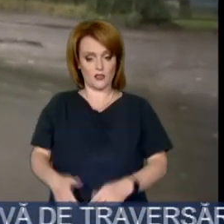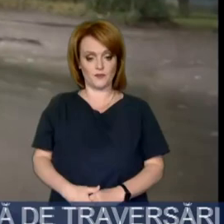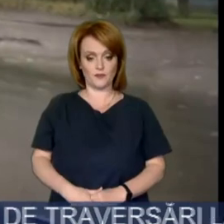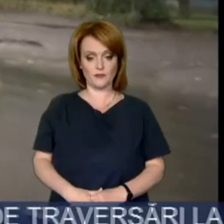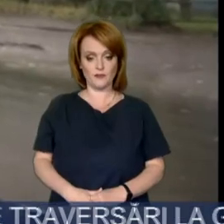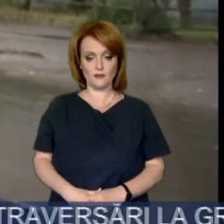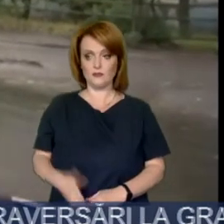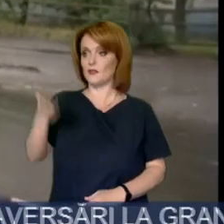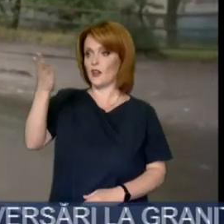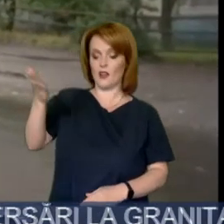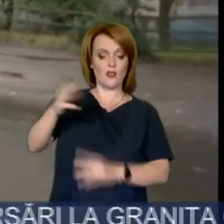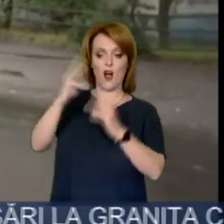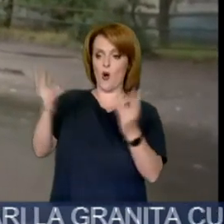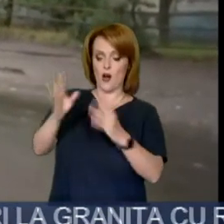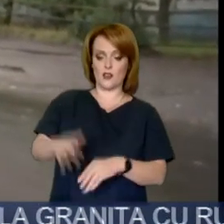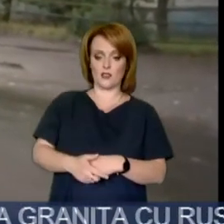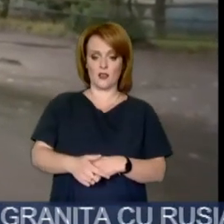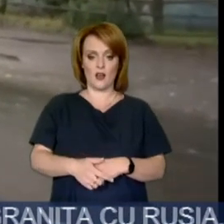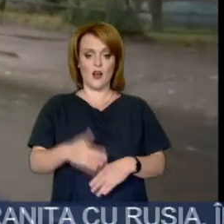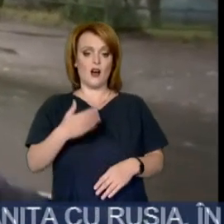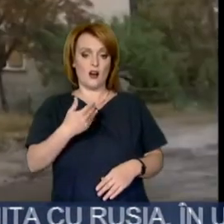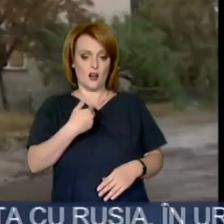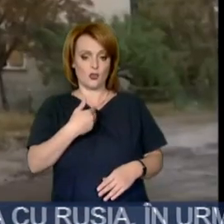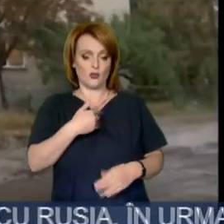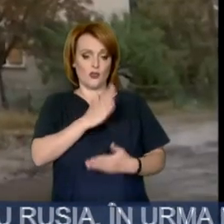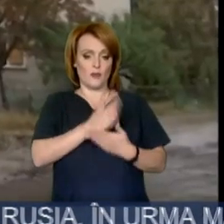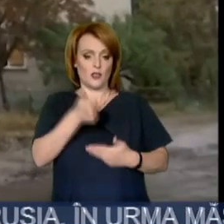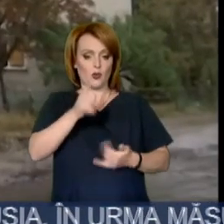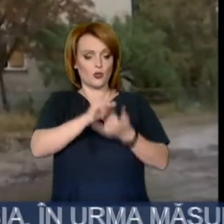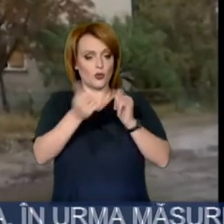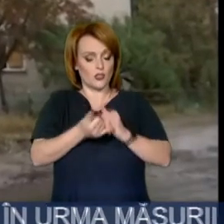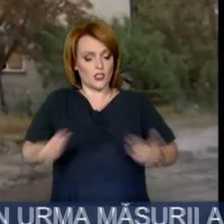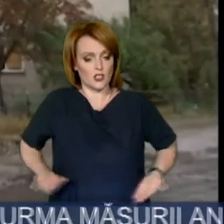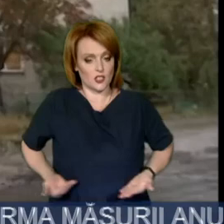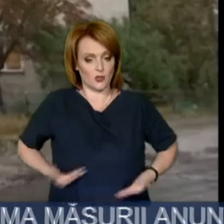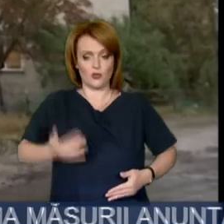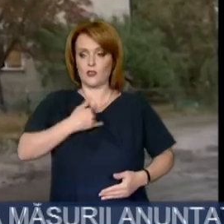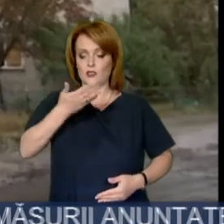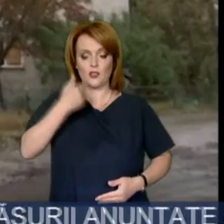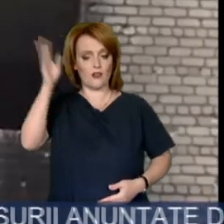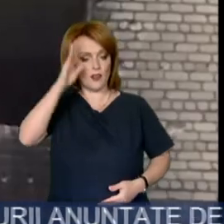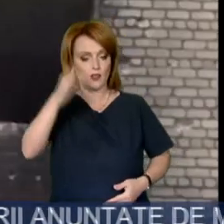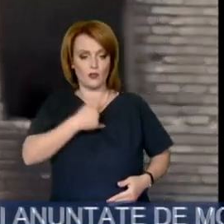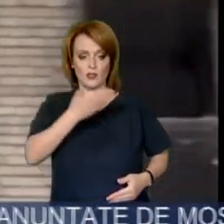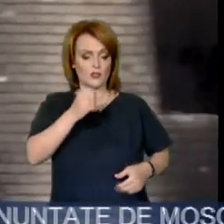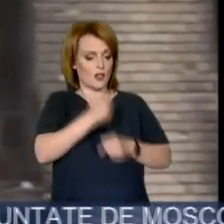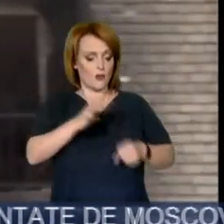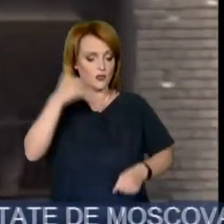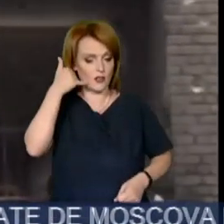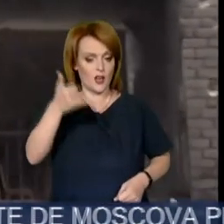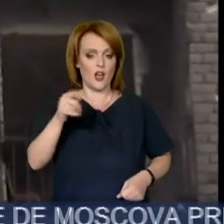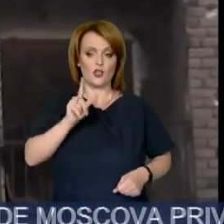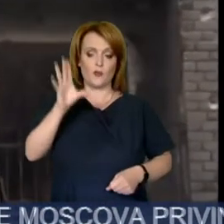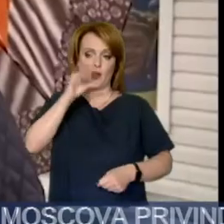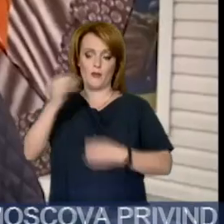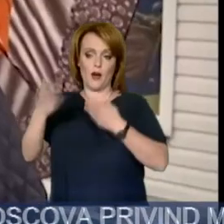dar ea nu a ars vreau să avem condiții normale de viață să avem apă să avem conexiune telefonică ca să pot discuta